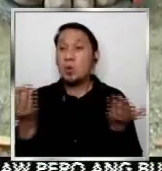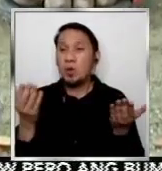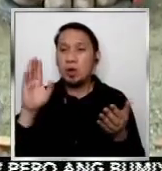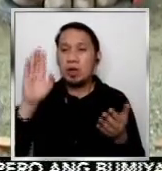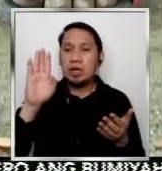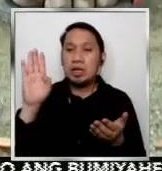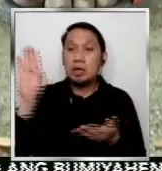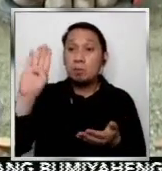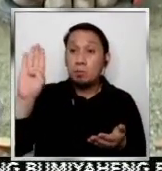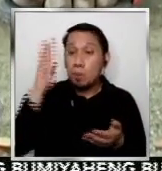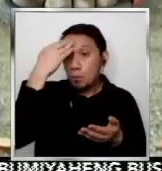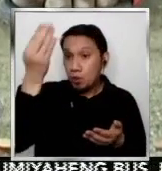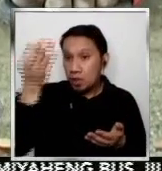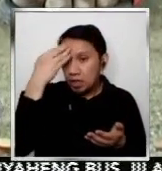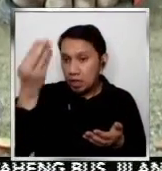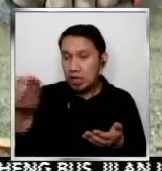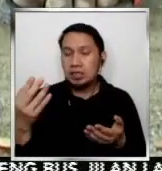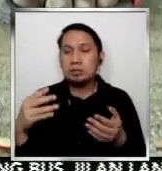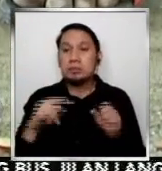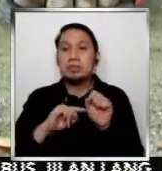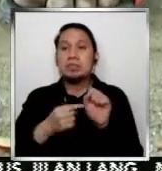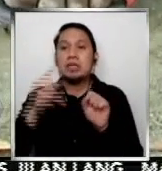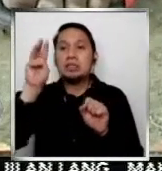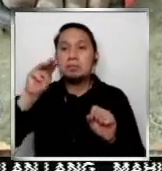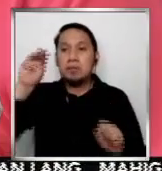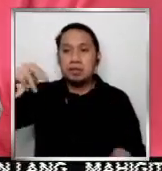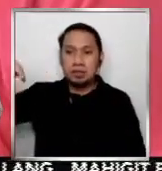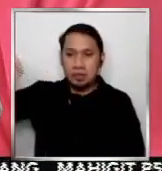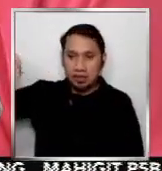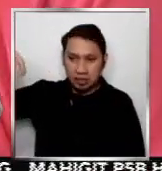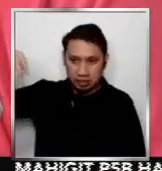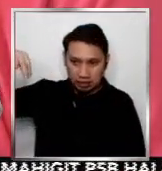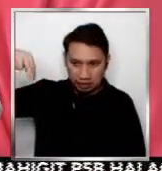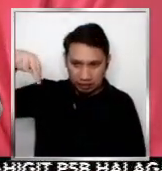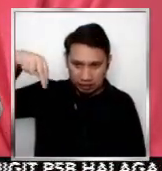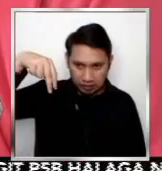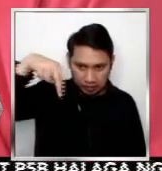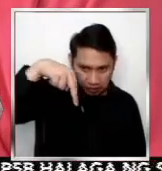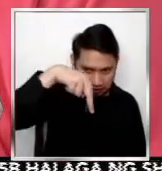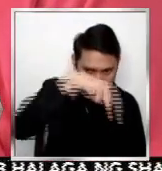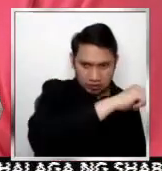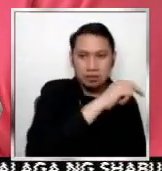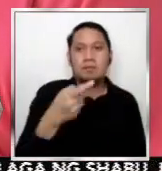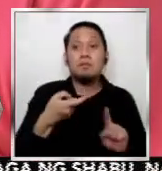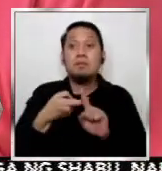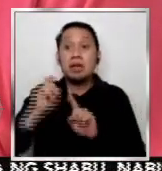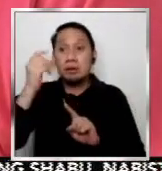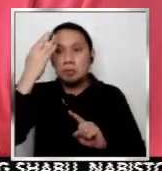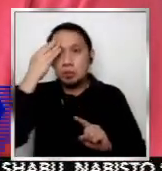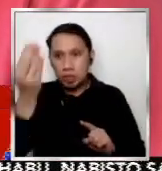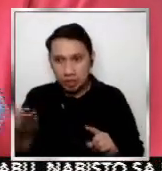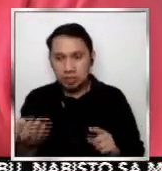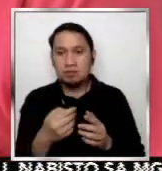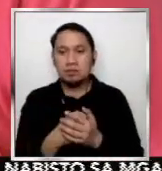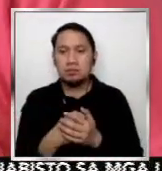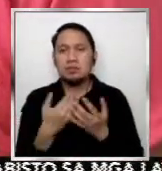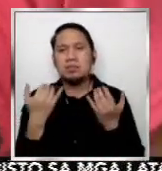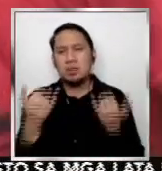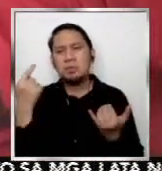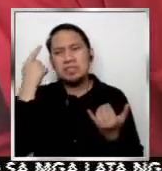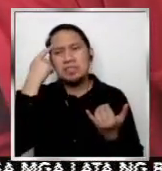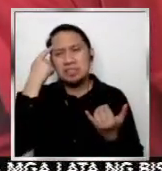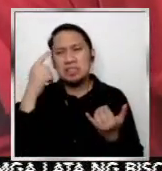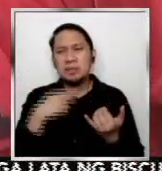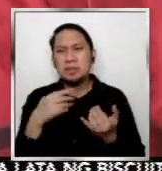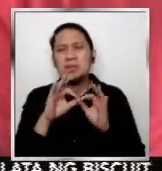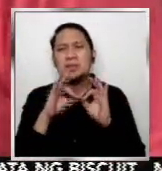Lunes, naglakad lang siya mula sa San Miguel, Bulacan. Inisip ko lang para maano ko lang yung pamilya ko. Yun